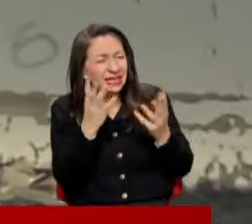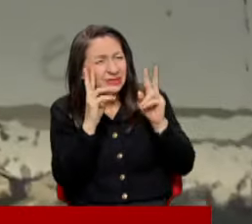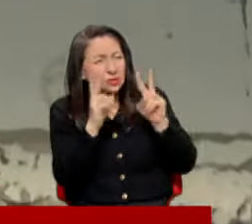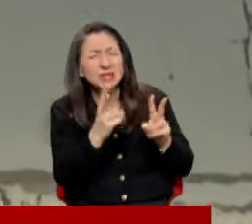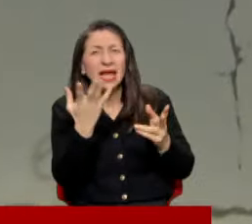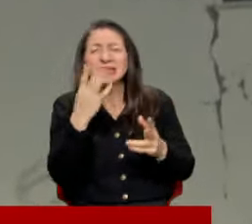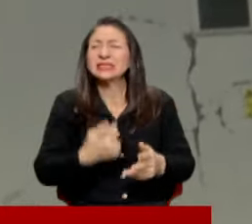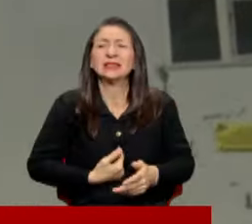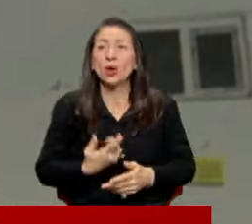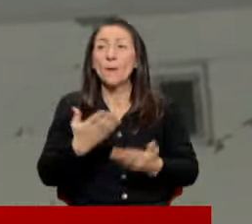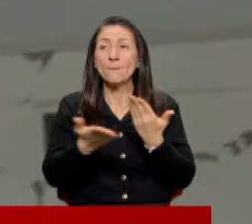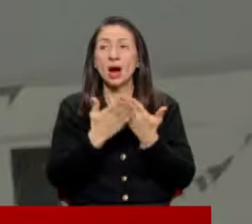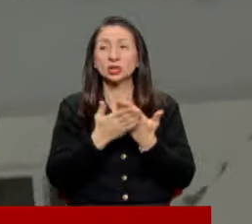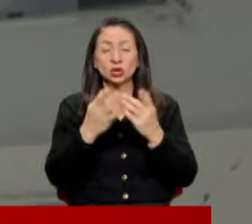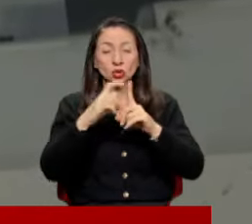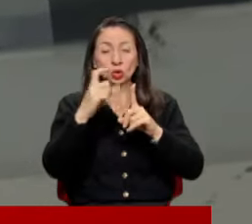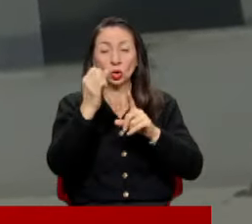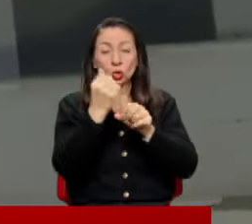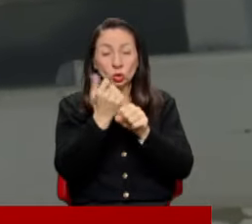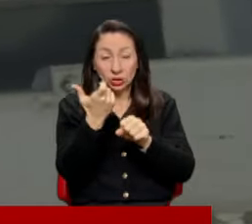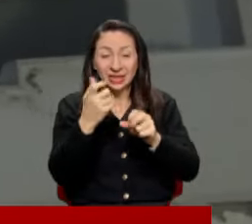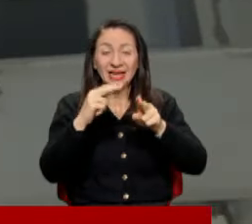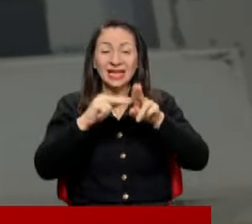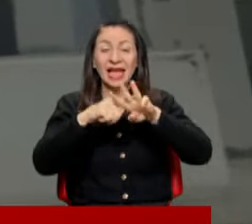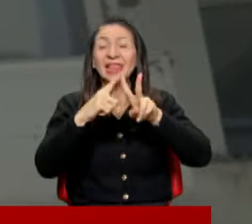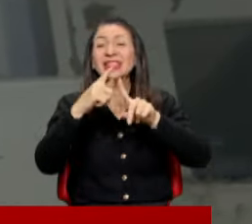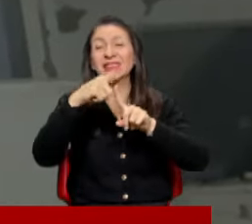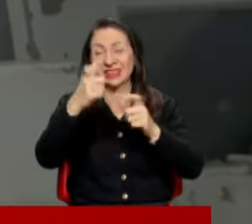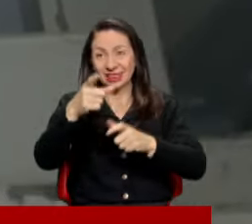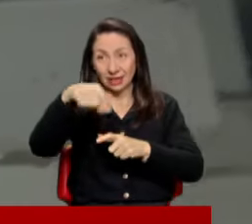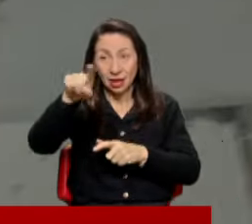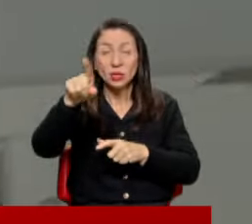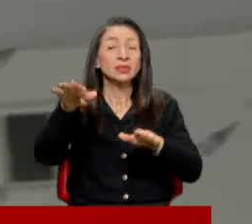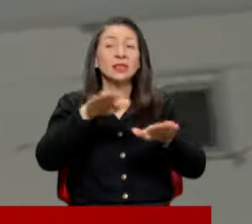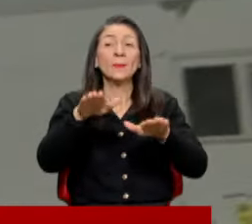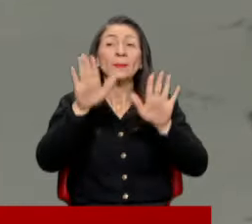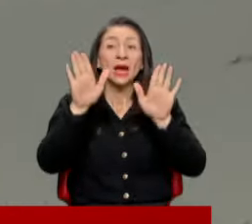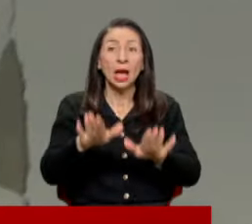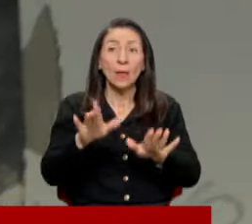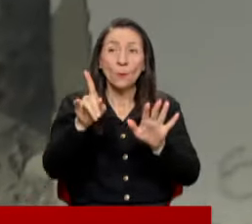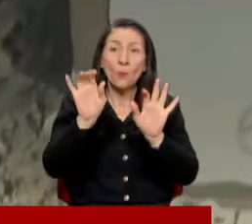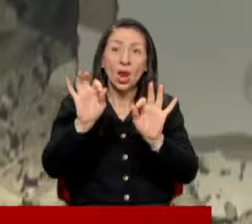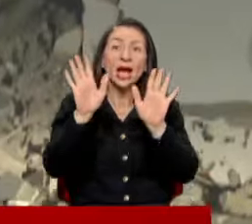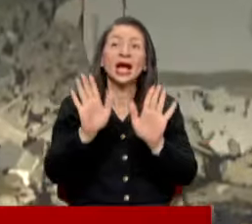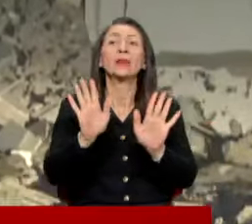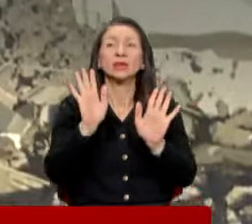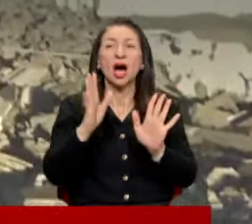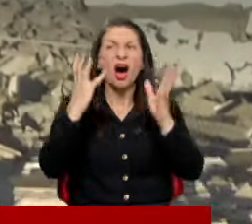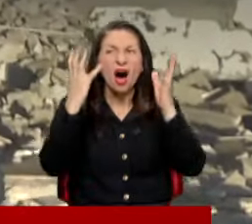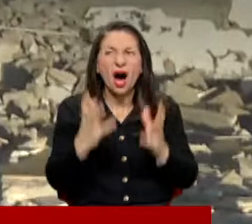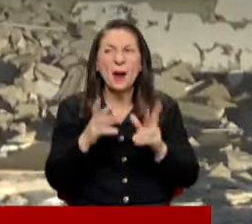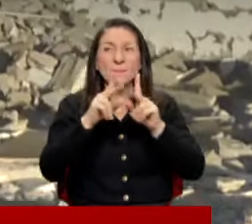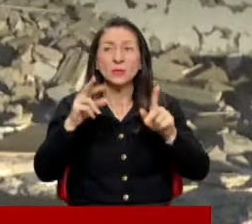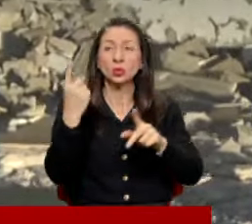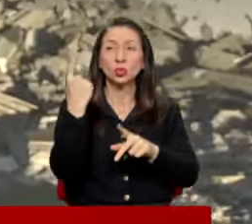hissettiysem Maraş dah Doğu Kent Burası burası Tabii ki depremden kalan böyle bu halde kalmadı ağır hasarlı bir